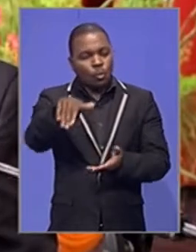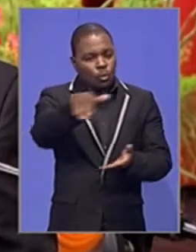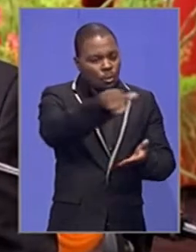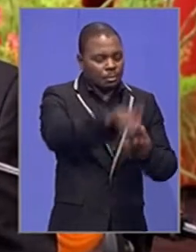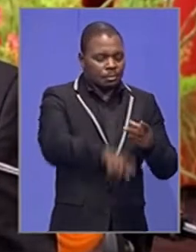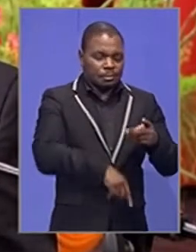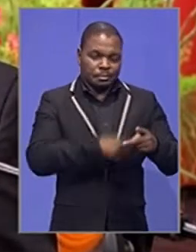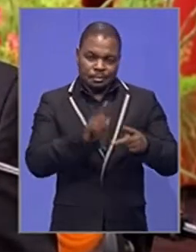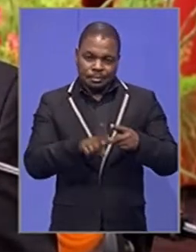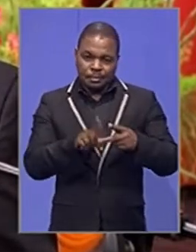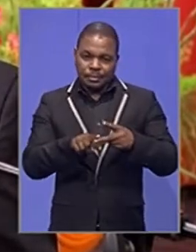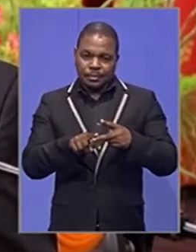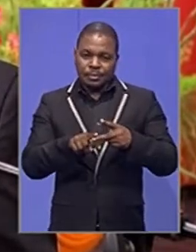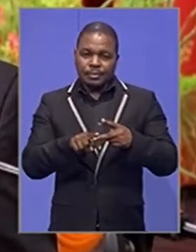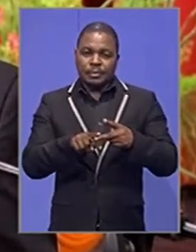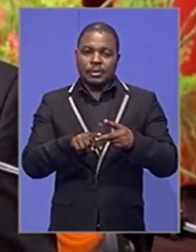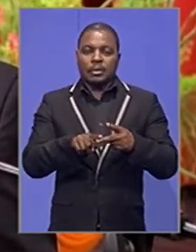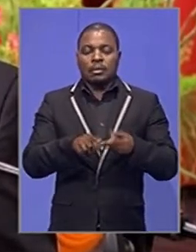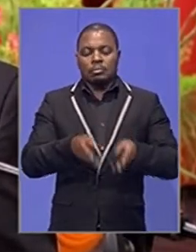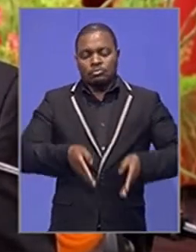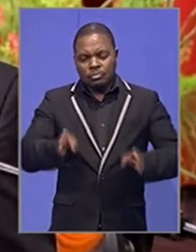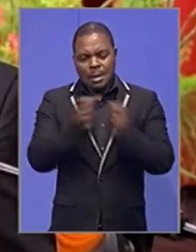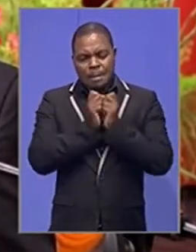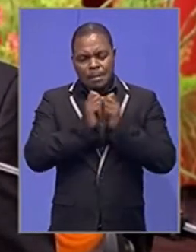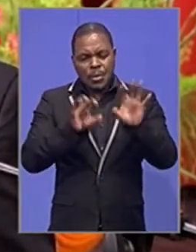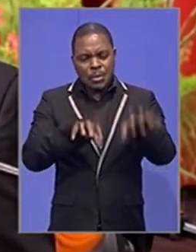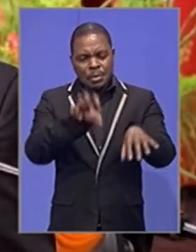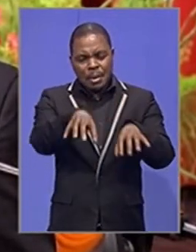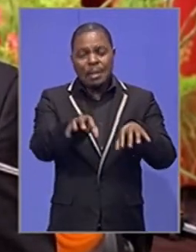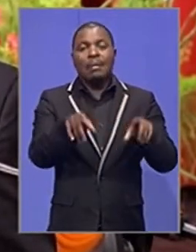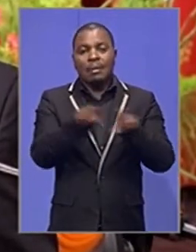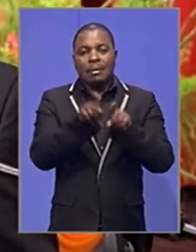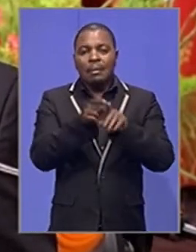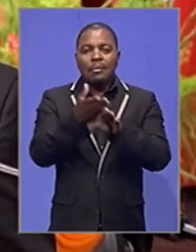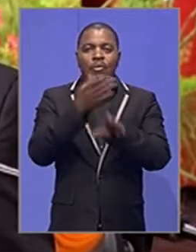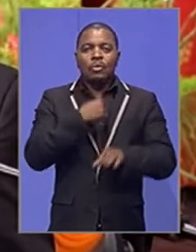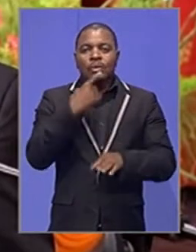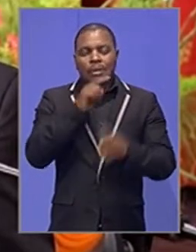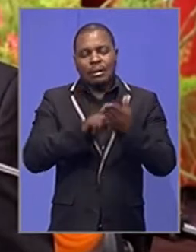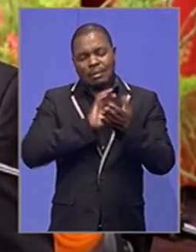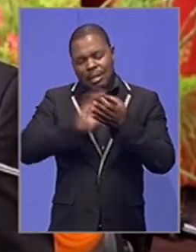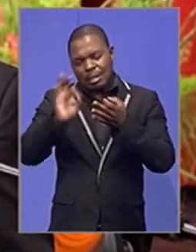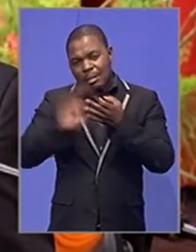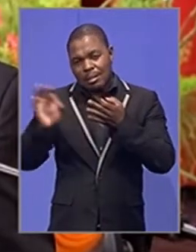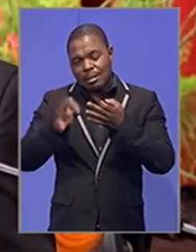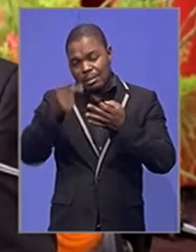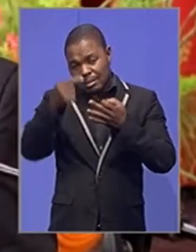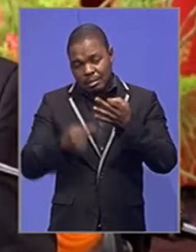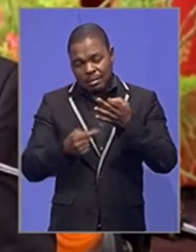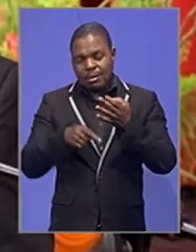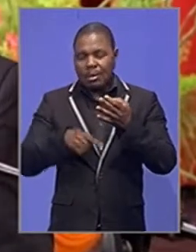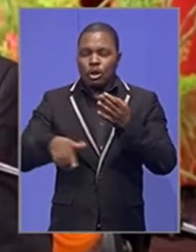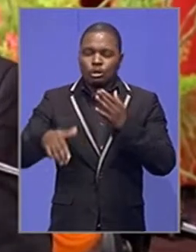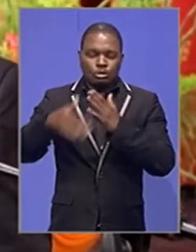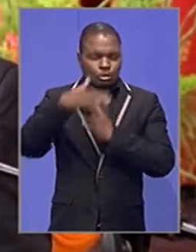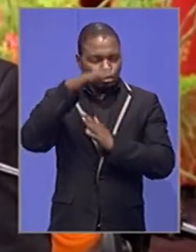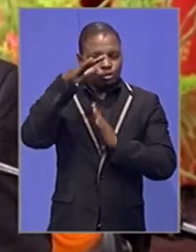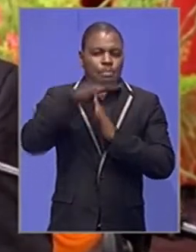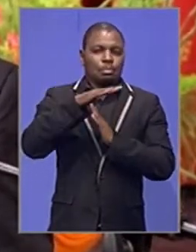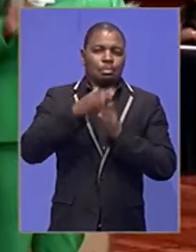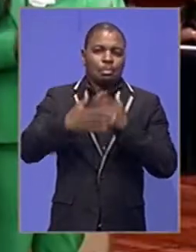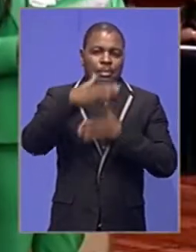issues of potholes, like you said, and the cleanliness is going to be top on our